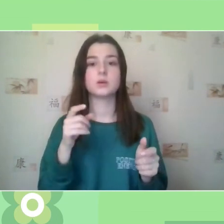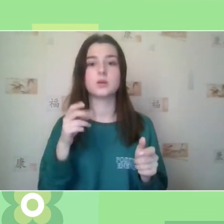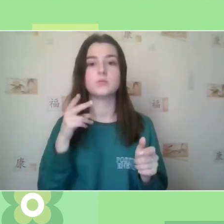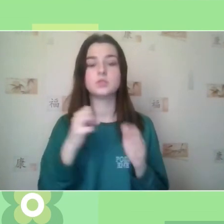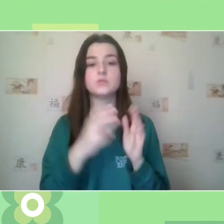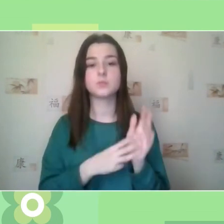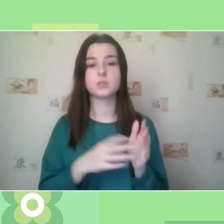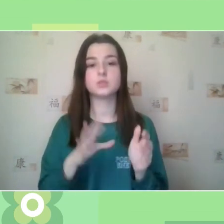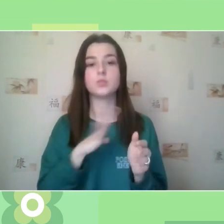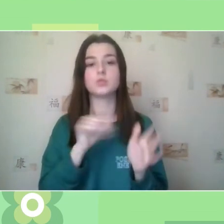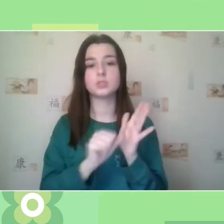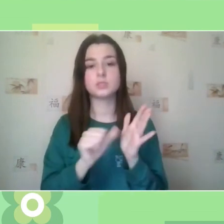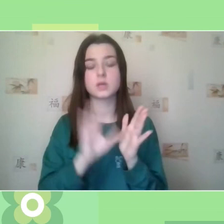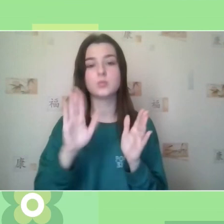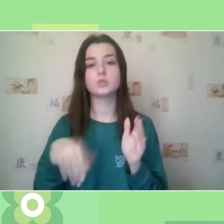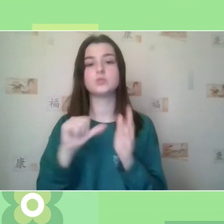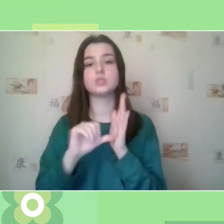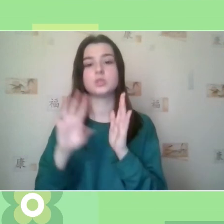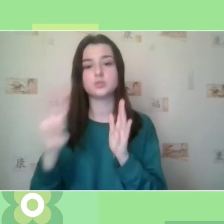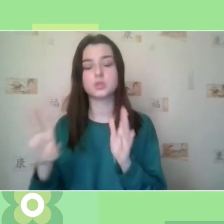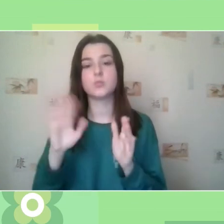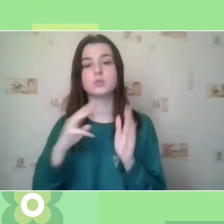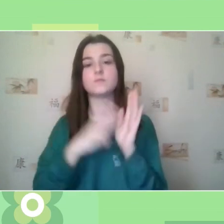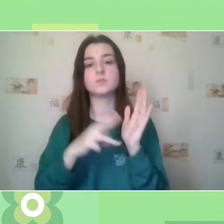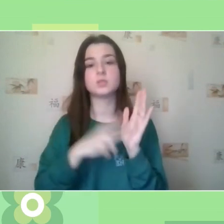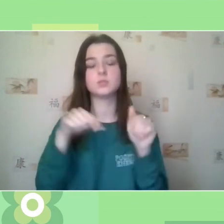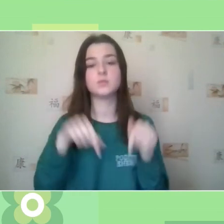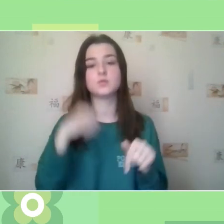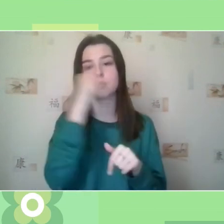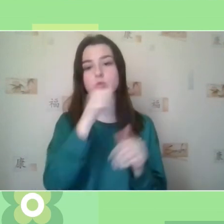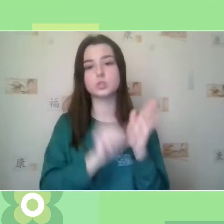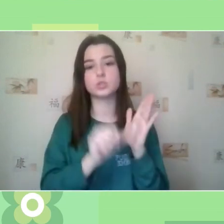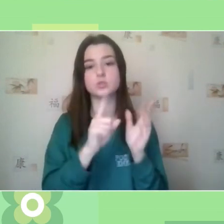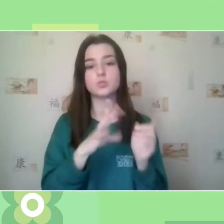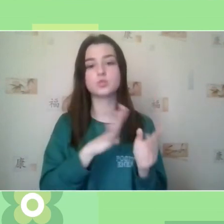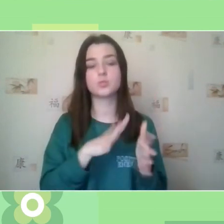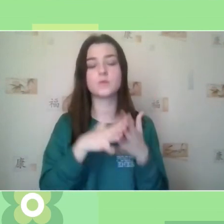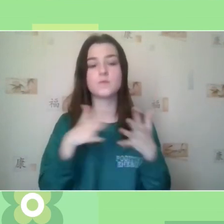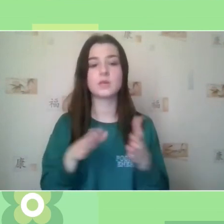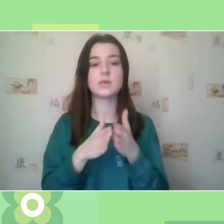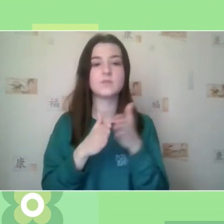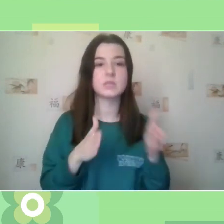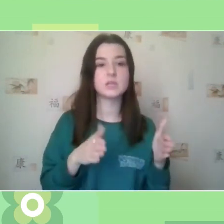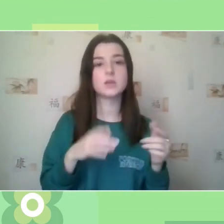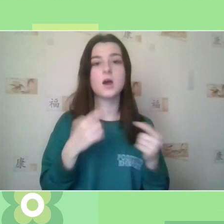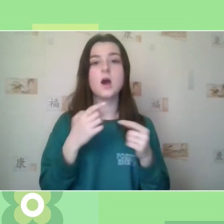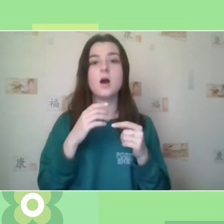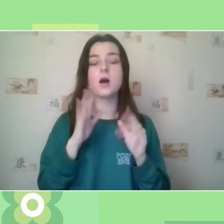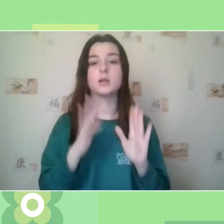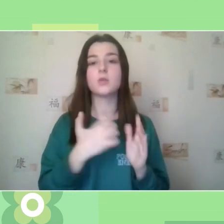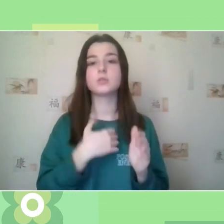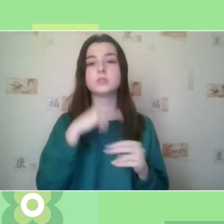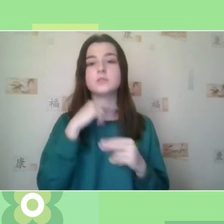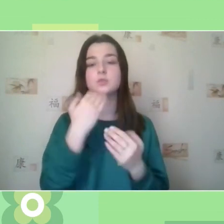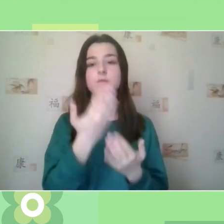потім 64, потім 77. І в цьому році 60, тому що великі були відхилені. Але я ще хотіла звернути вашу увагу на таке.